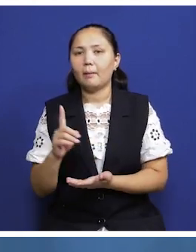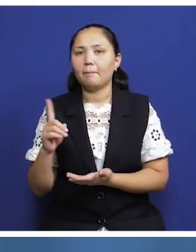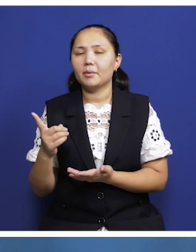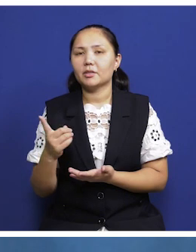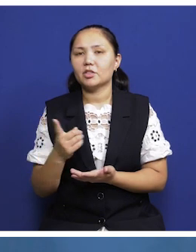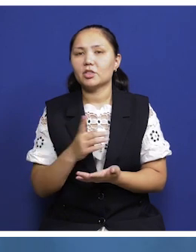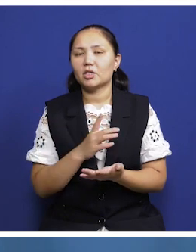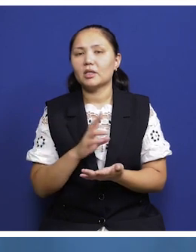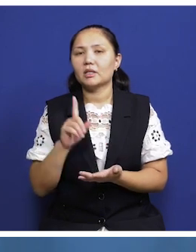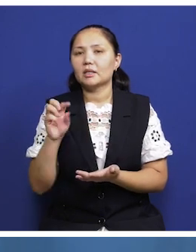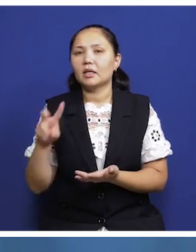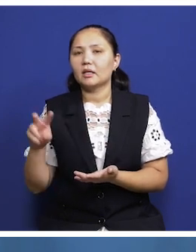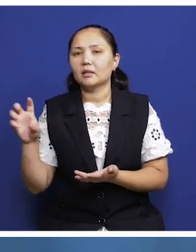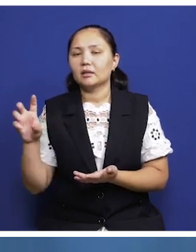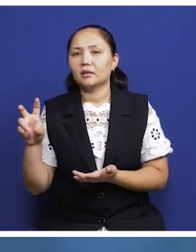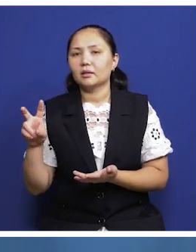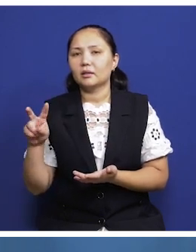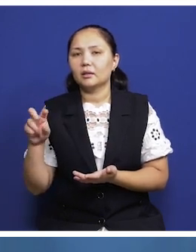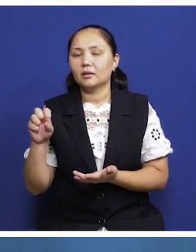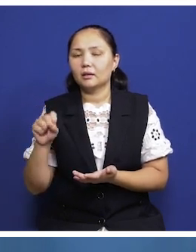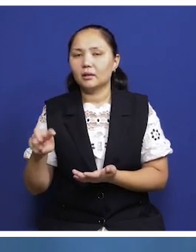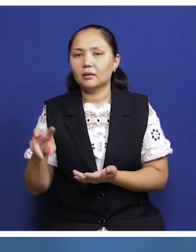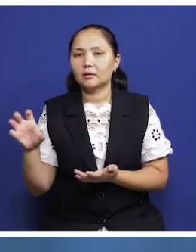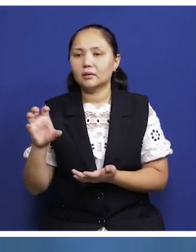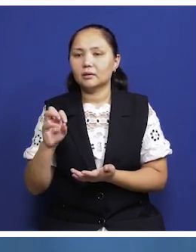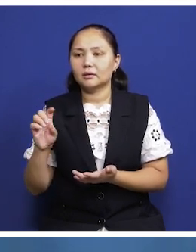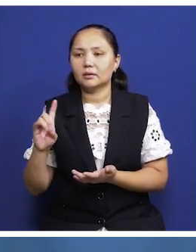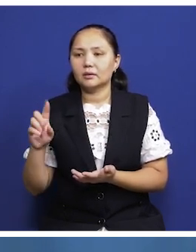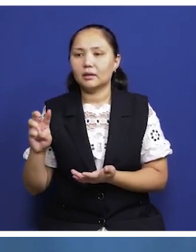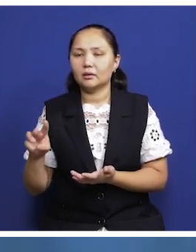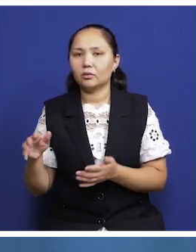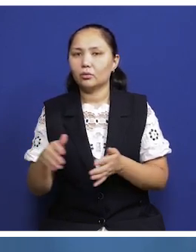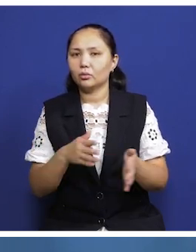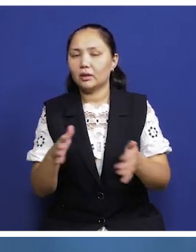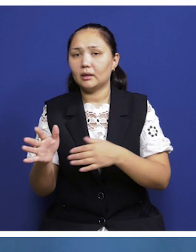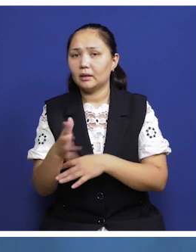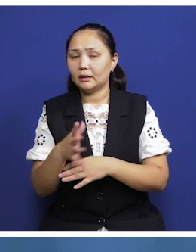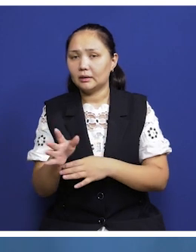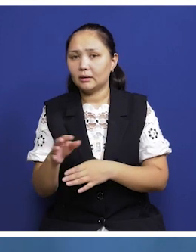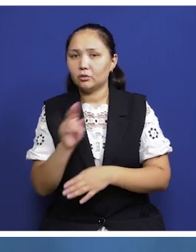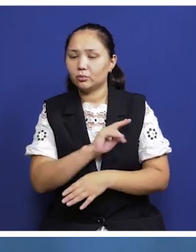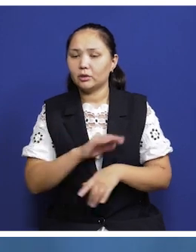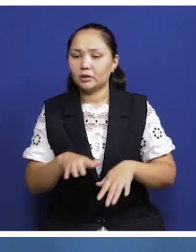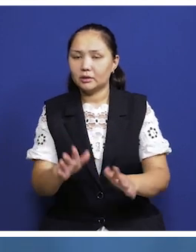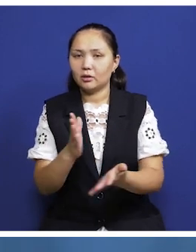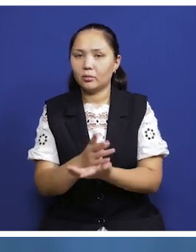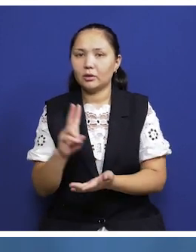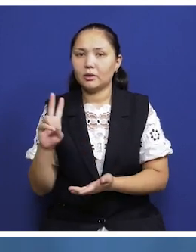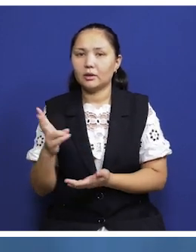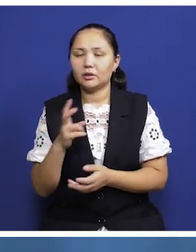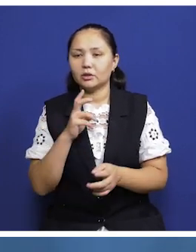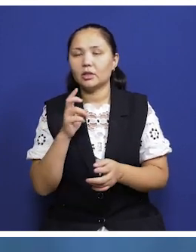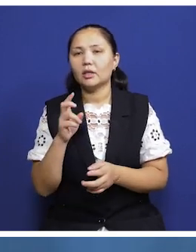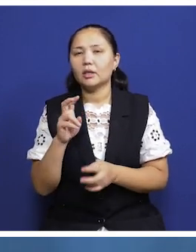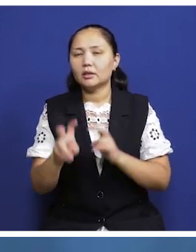залалсыздандыру. Далада, сосын өзенде, көлде сондай жұмыстар жүргізді. Одан кейін екінші соны